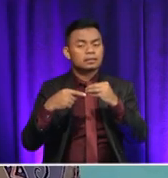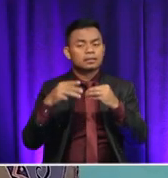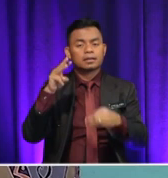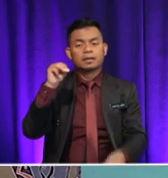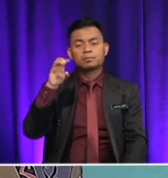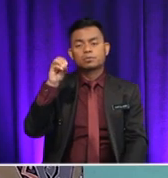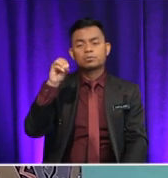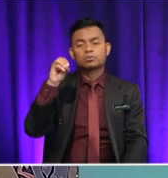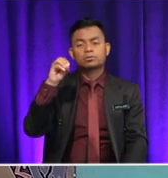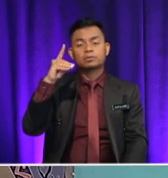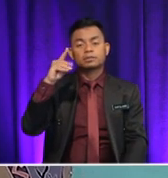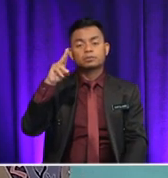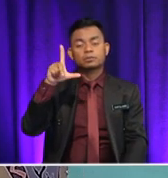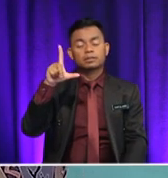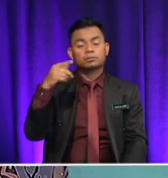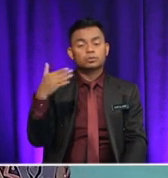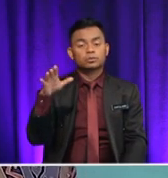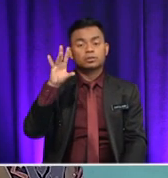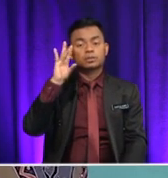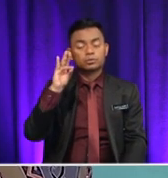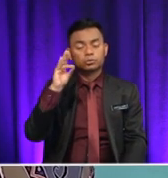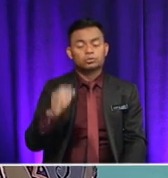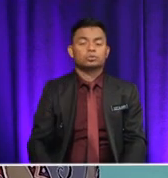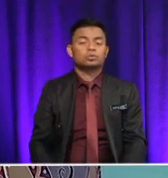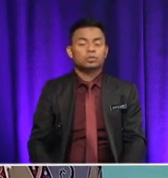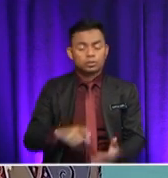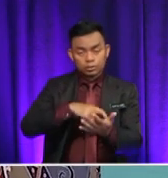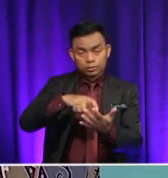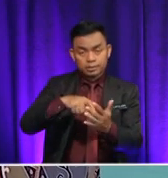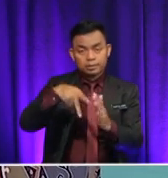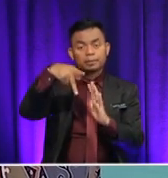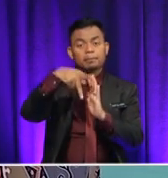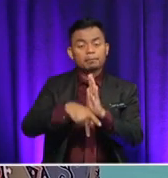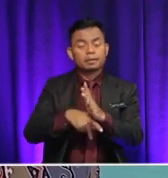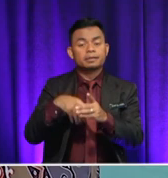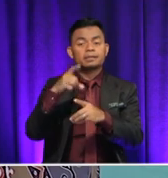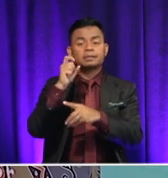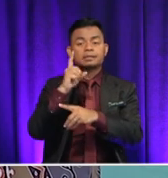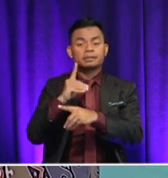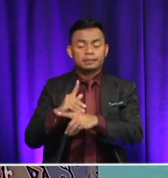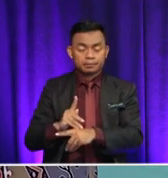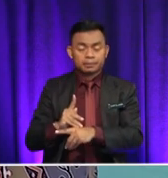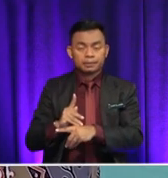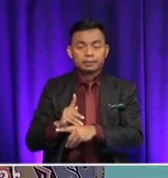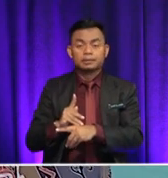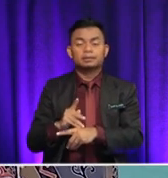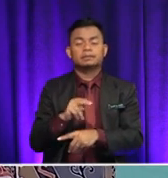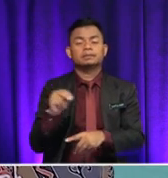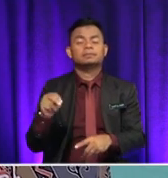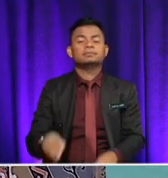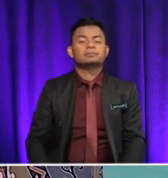lukisan pelan bangunan 2 lukisan bangunan Oke bu Fazila